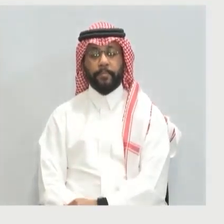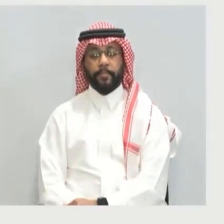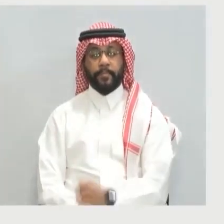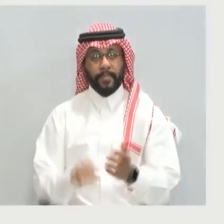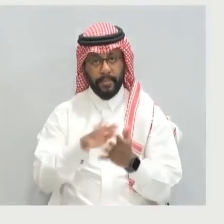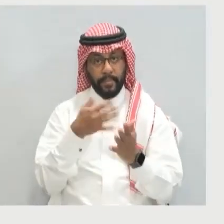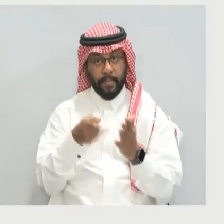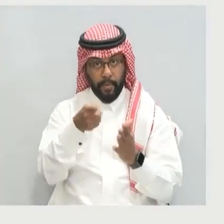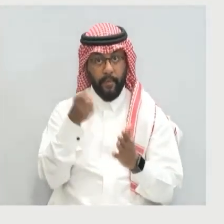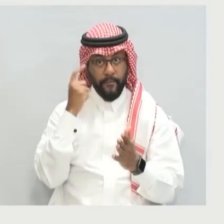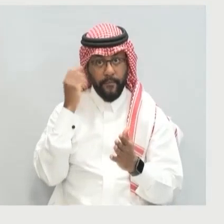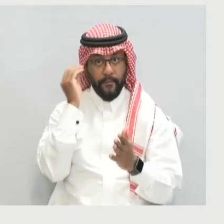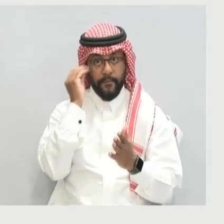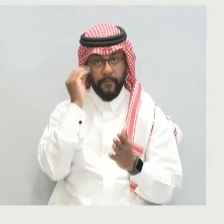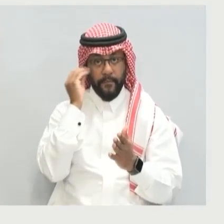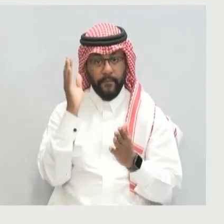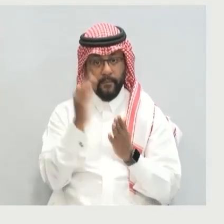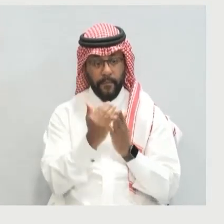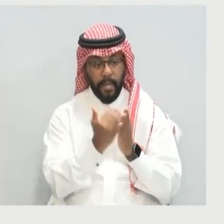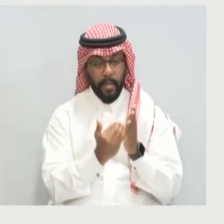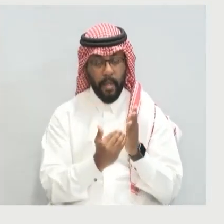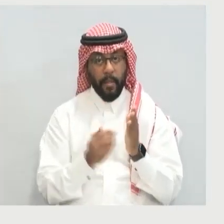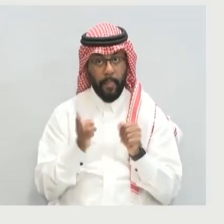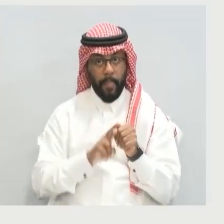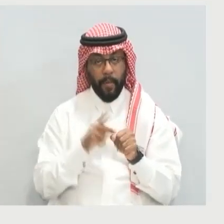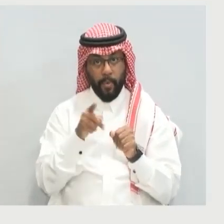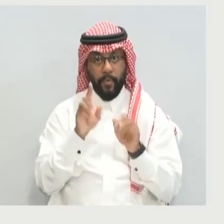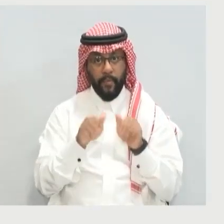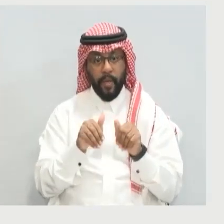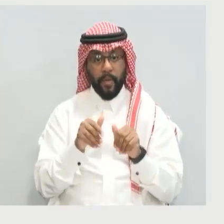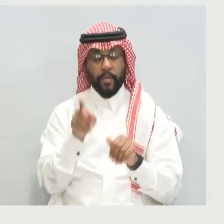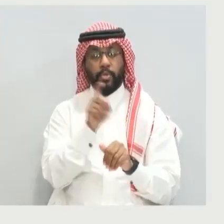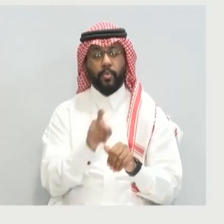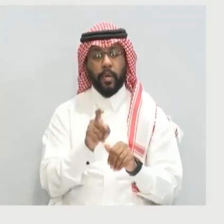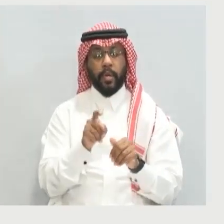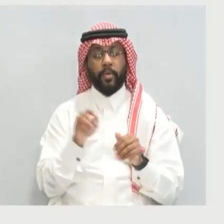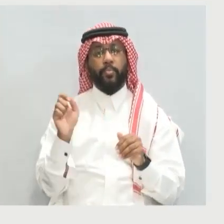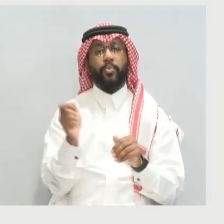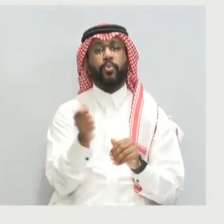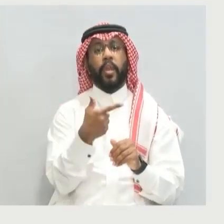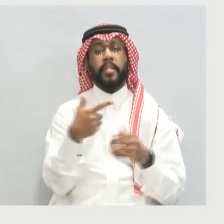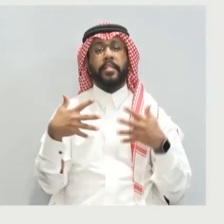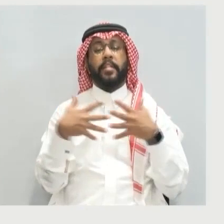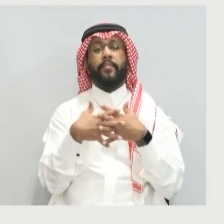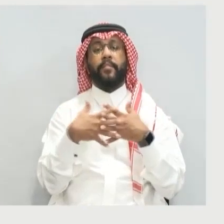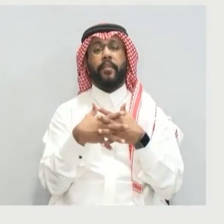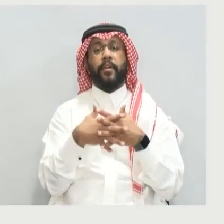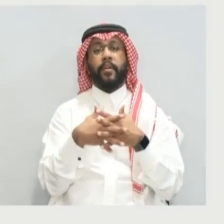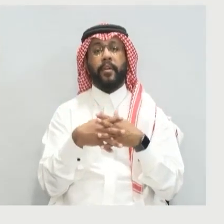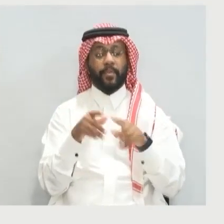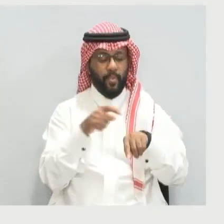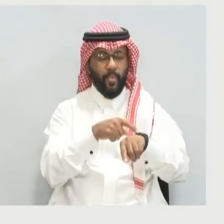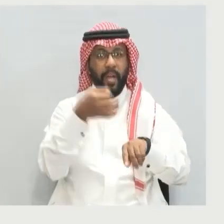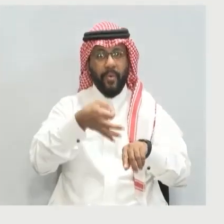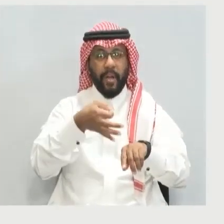الجدول الموجود لديك مره اخرى وضعته ثم السؤال الثاني احسب متوسط سرعه التفاعل خلال فتره زمنيه